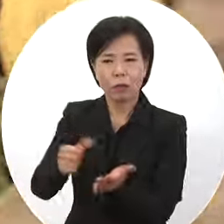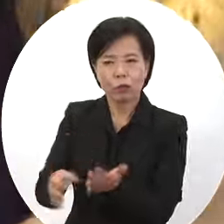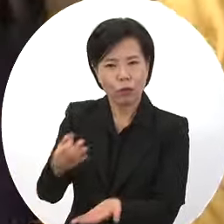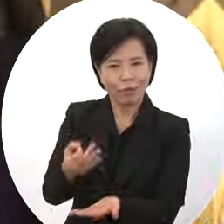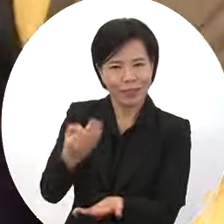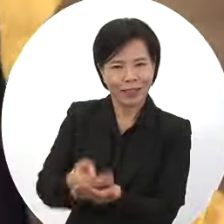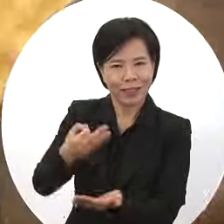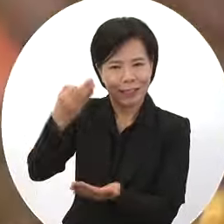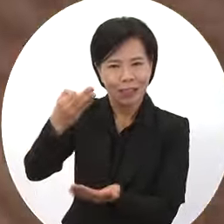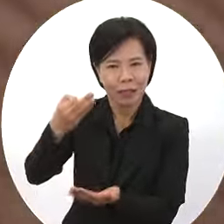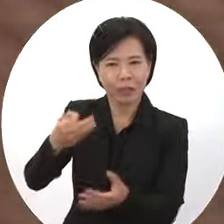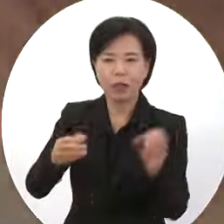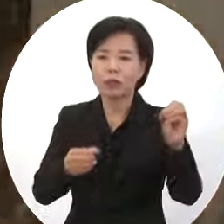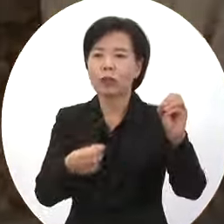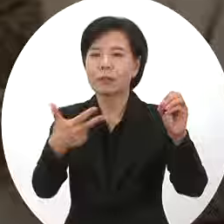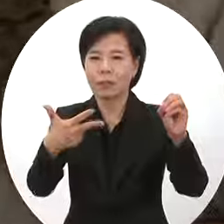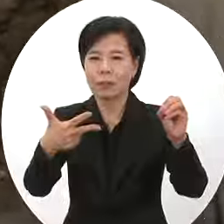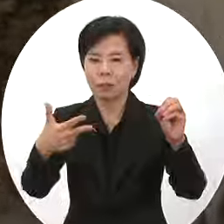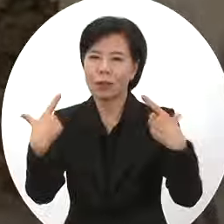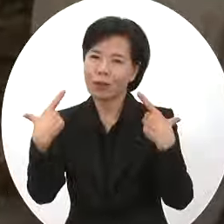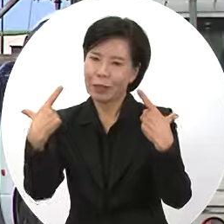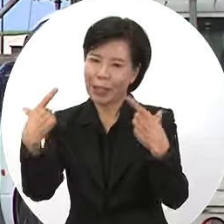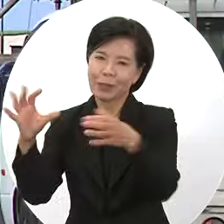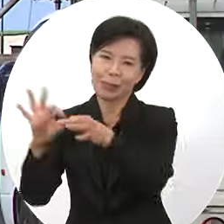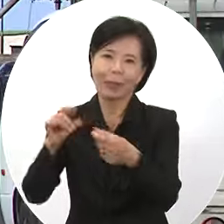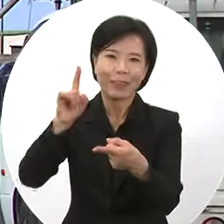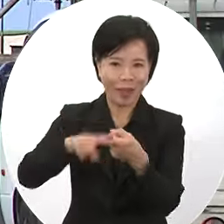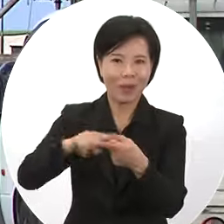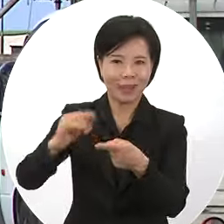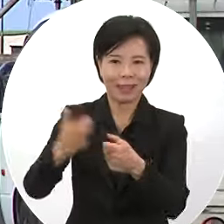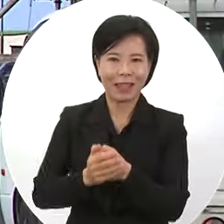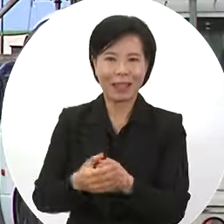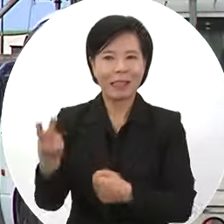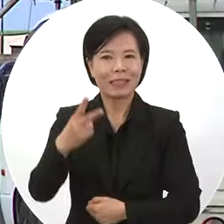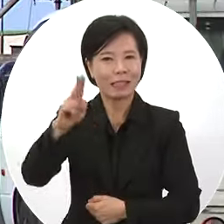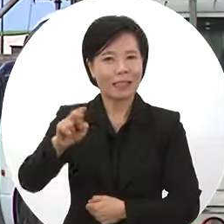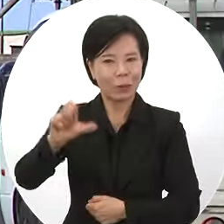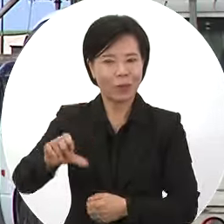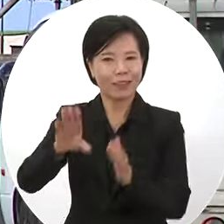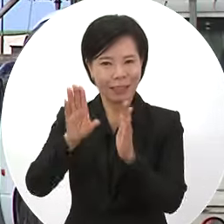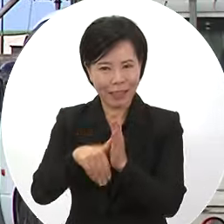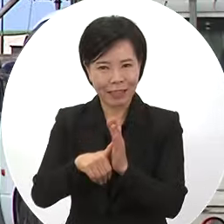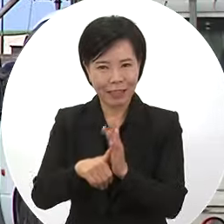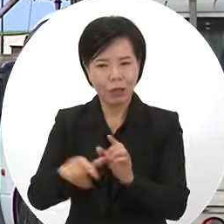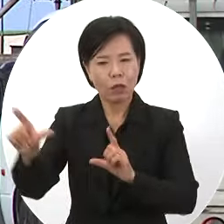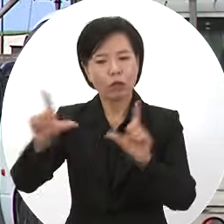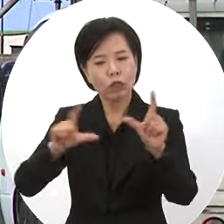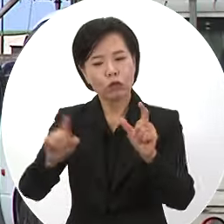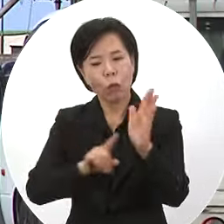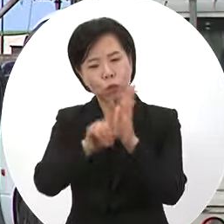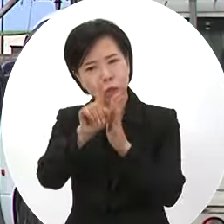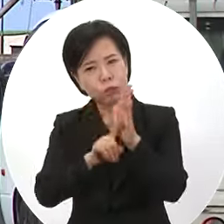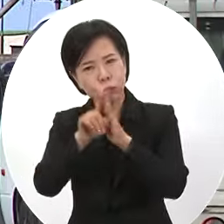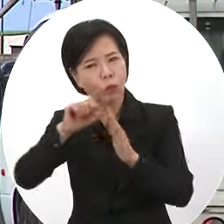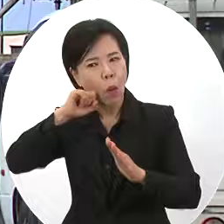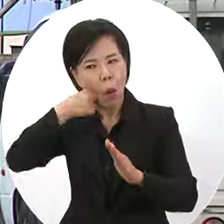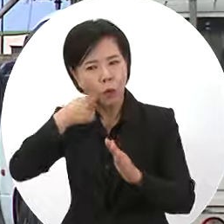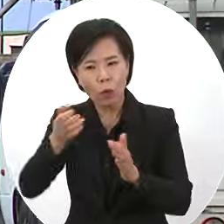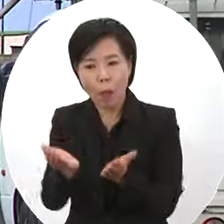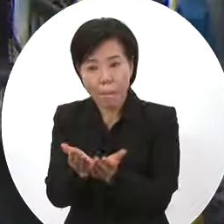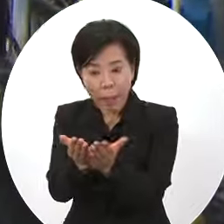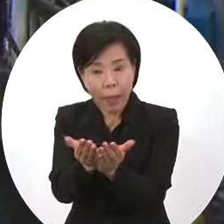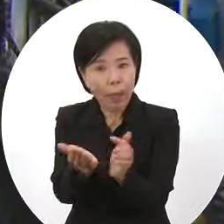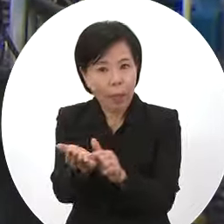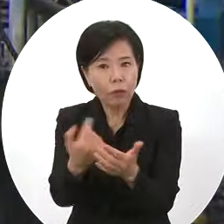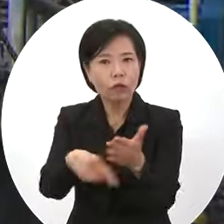고려해 수요자 금리를 0.7%로 유지하고 있습니다. 2025년에는 기후변화로 어려움을 겪는 연근